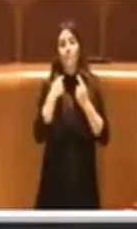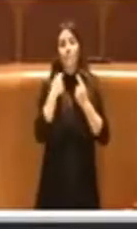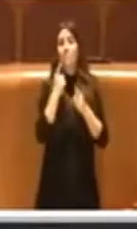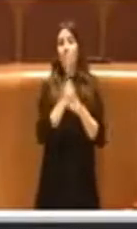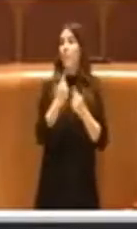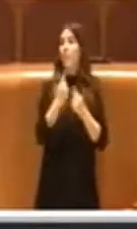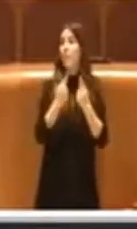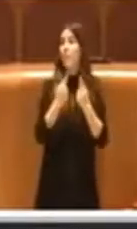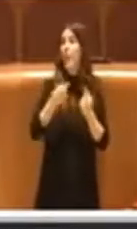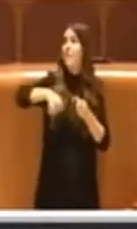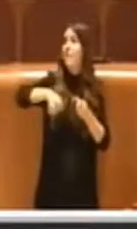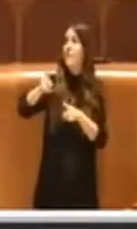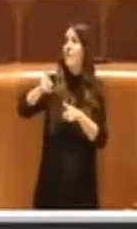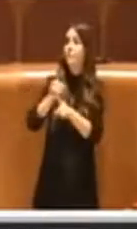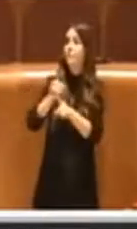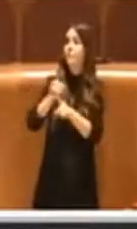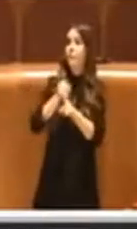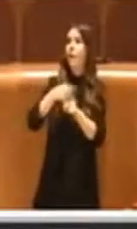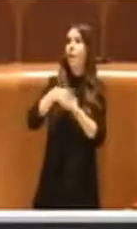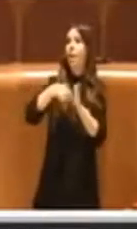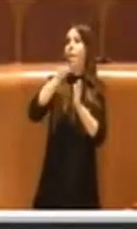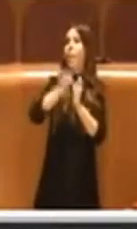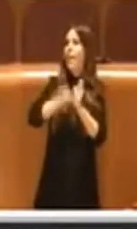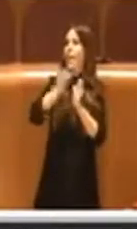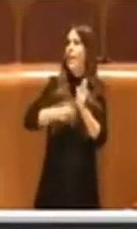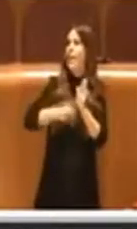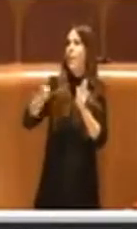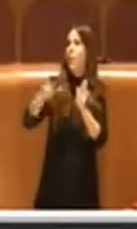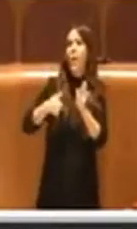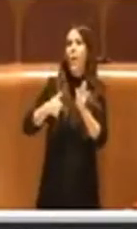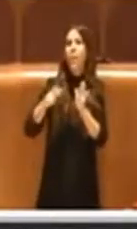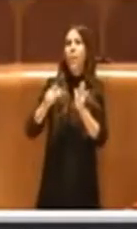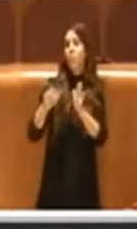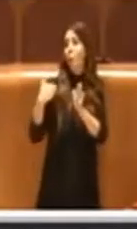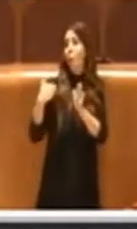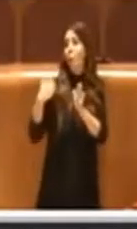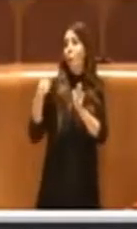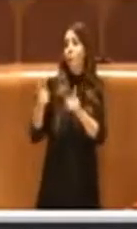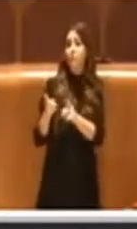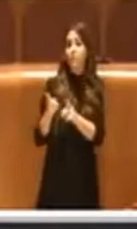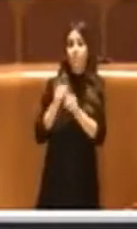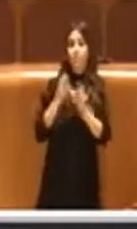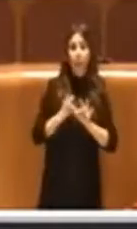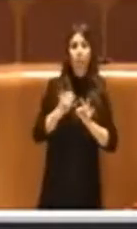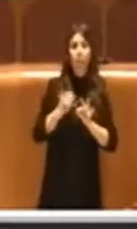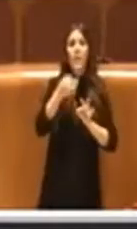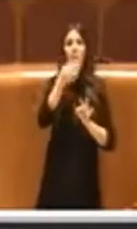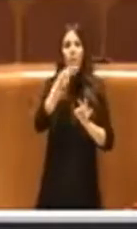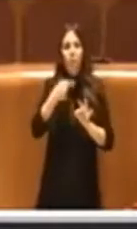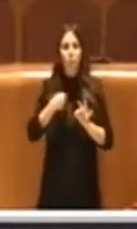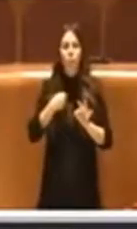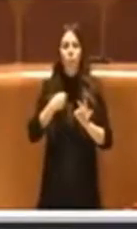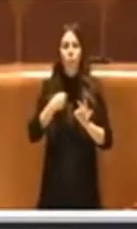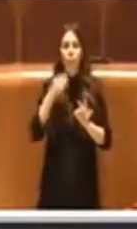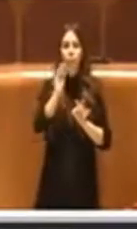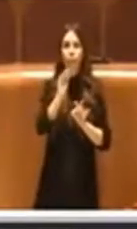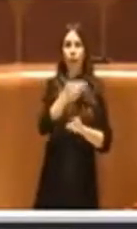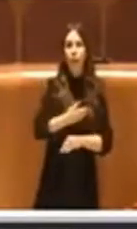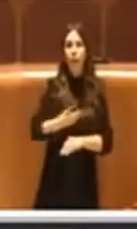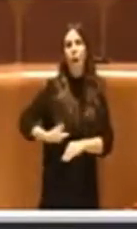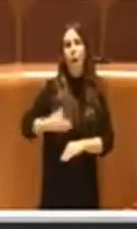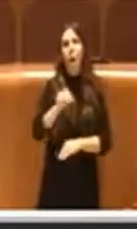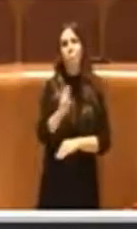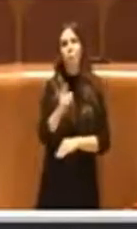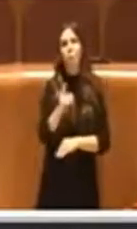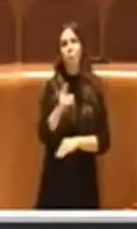che peraltro sono arrivati solo qualche giorno fa per cui comunque io chiederei veramente al consigliere bordoni di